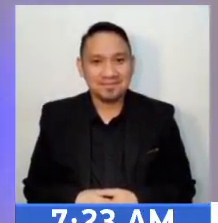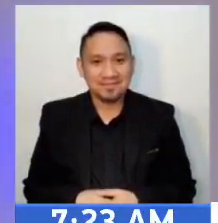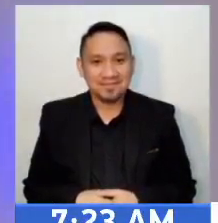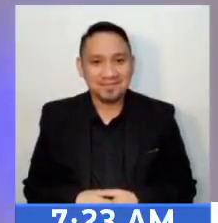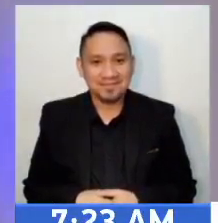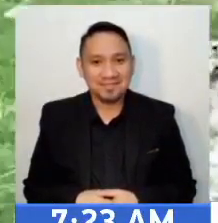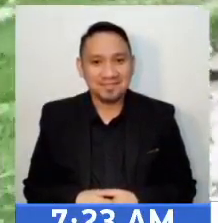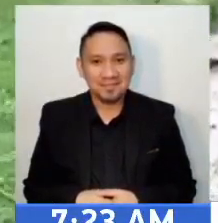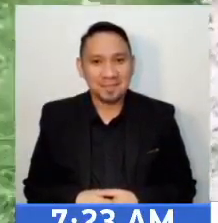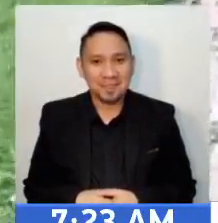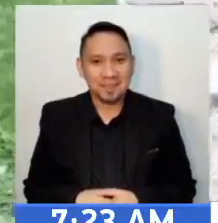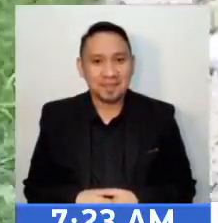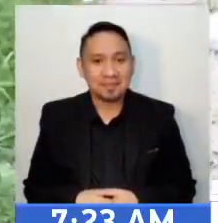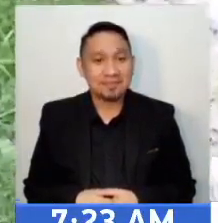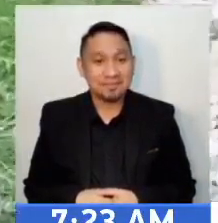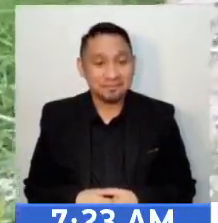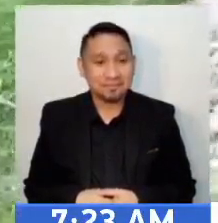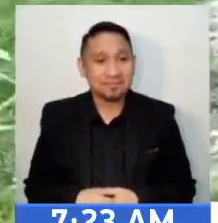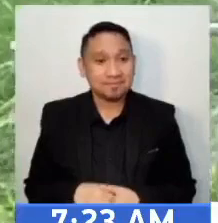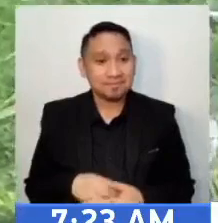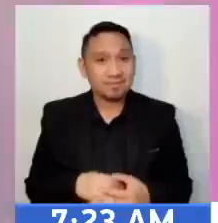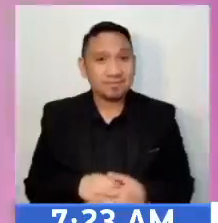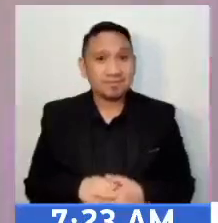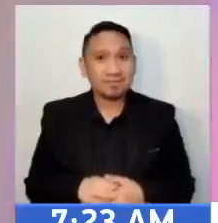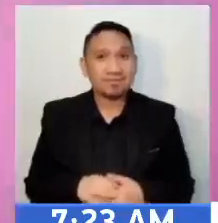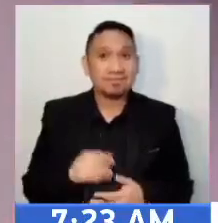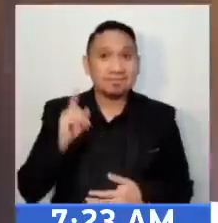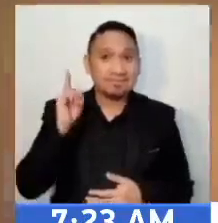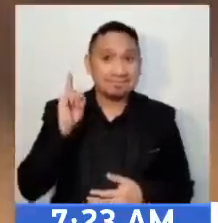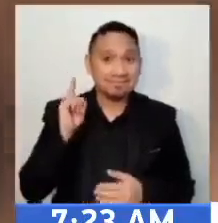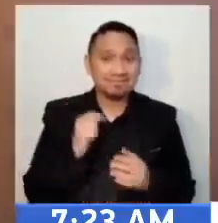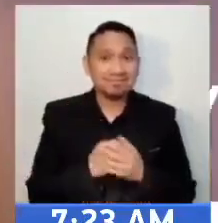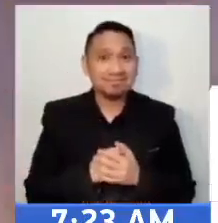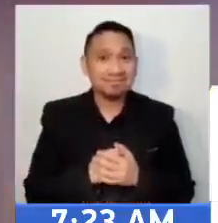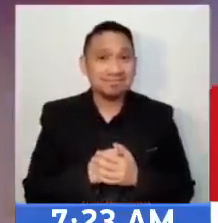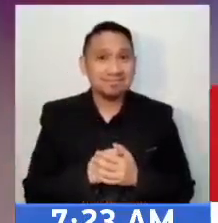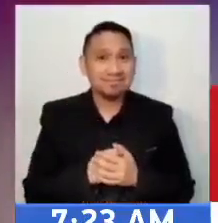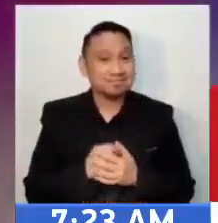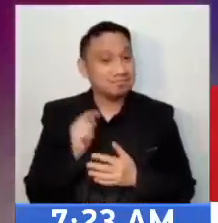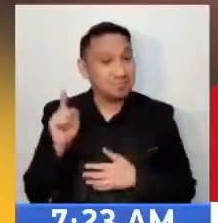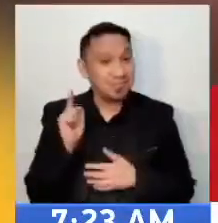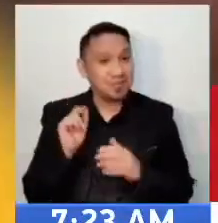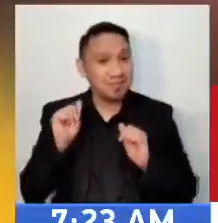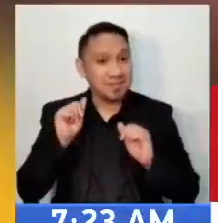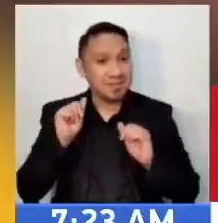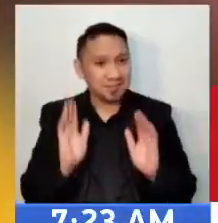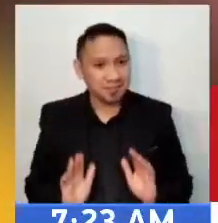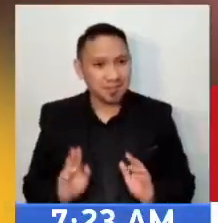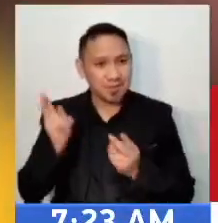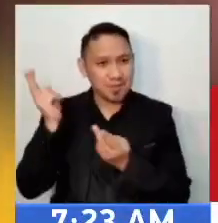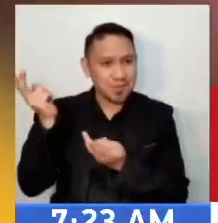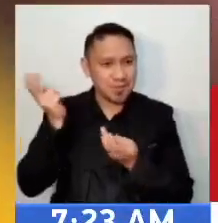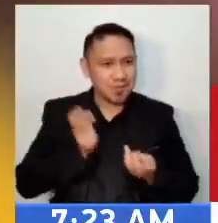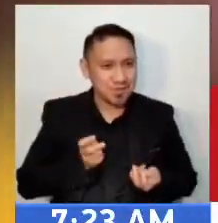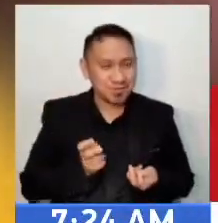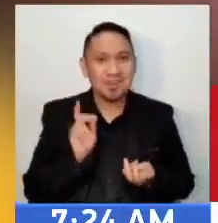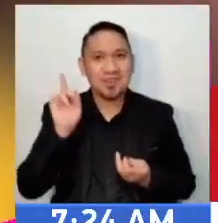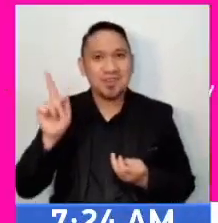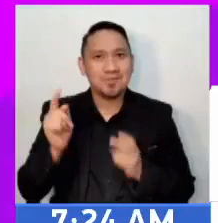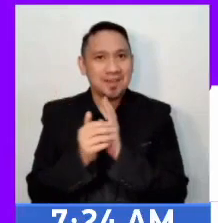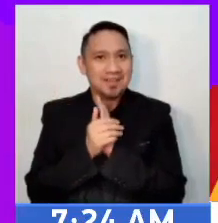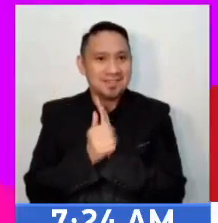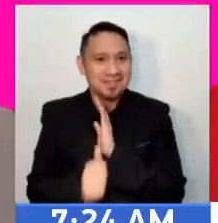The apple doesn't fall far from the tree, kanga. Gaya ng ilang celebrity kids na namana ang talent ng kanilang mga parents.